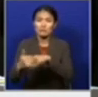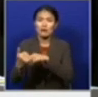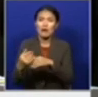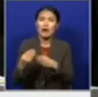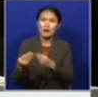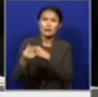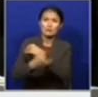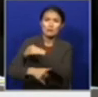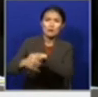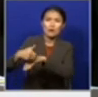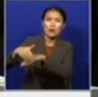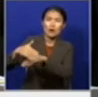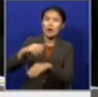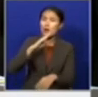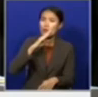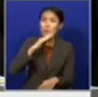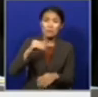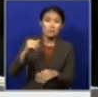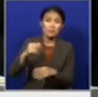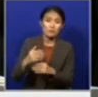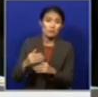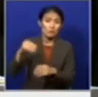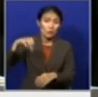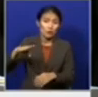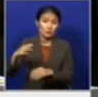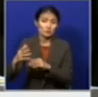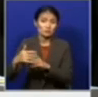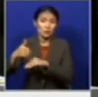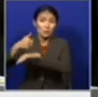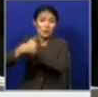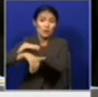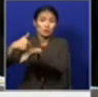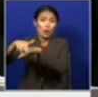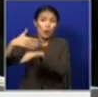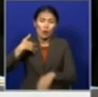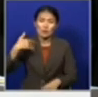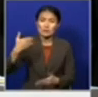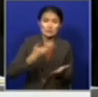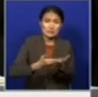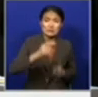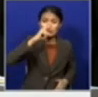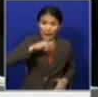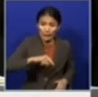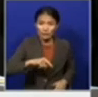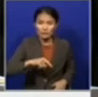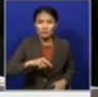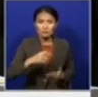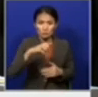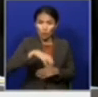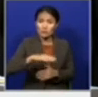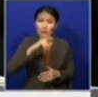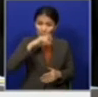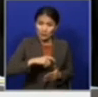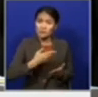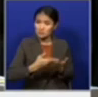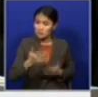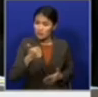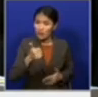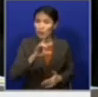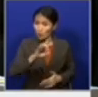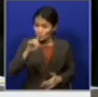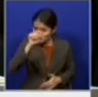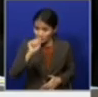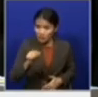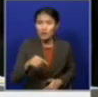การ์ดแต่การเปิดเสรีการค้าบริการใน CPTPP ที่ให้ต่างชาติเข้ามาเทคโอเว